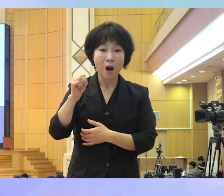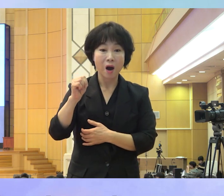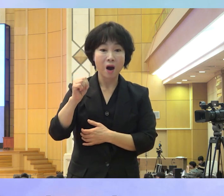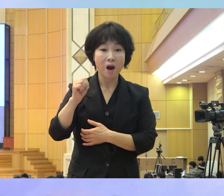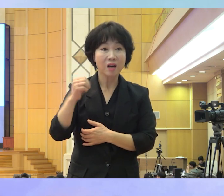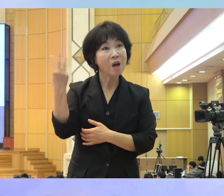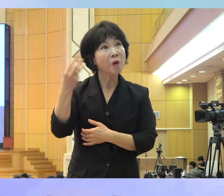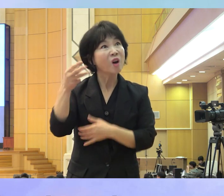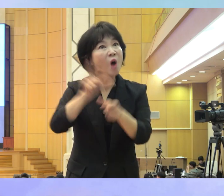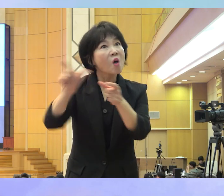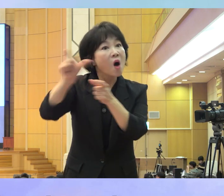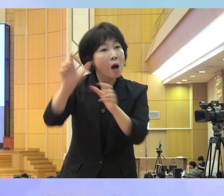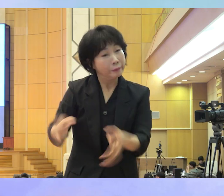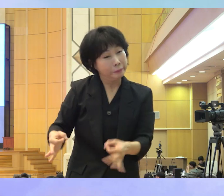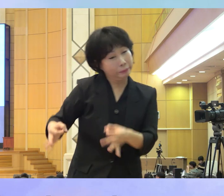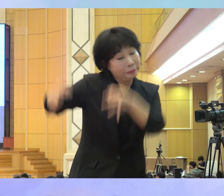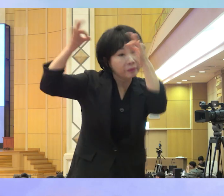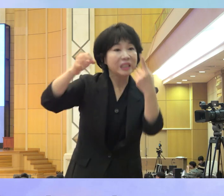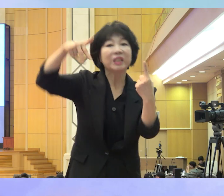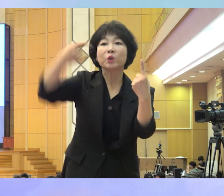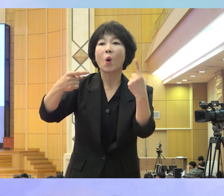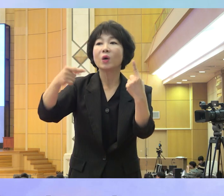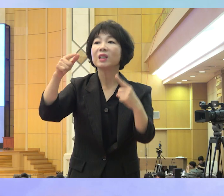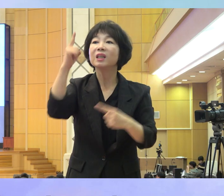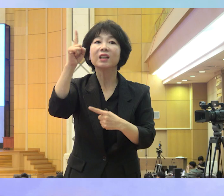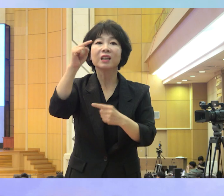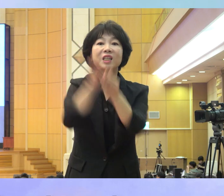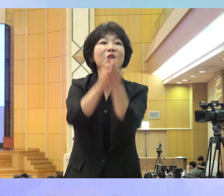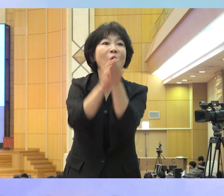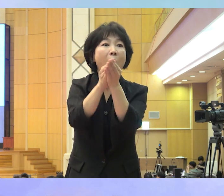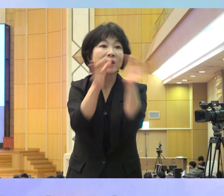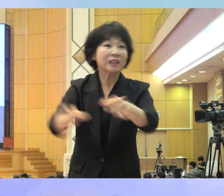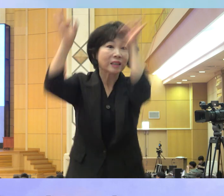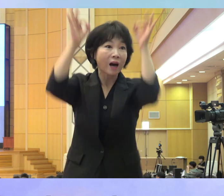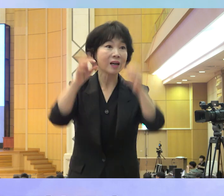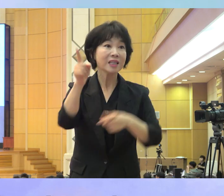지금은 1조 원이 넘어요. 안 놀래네?